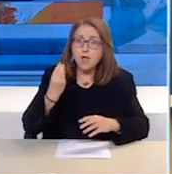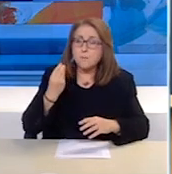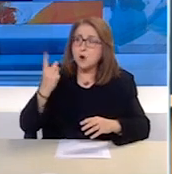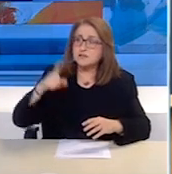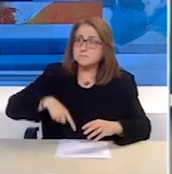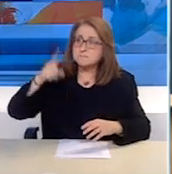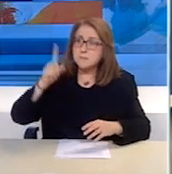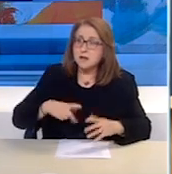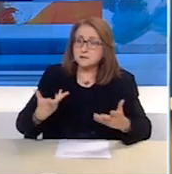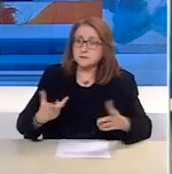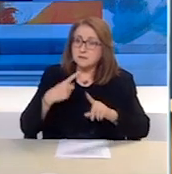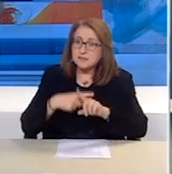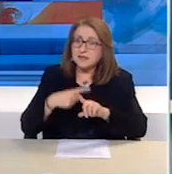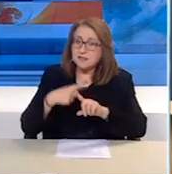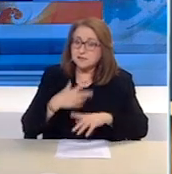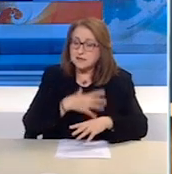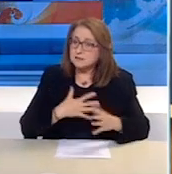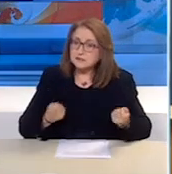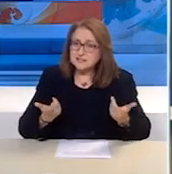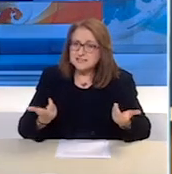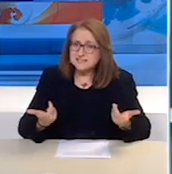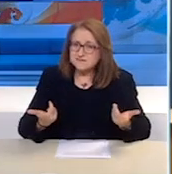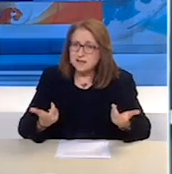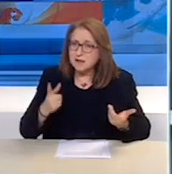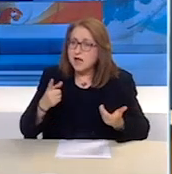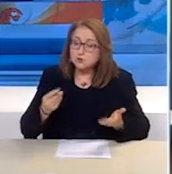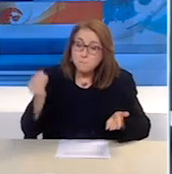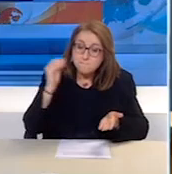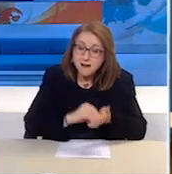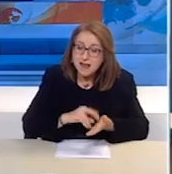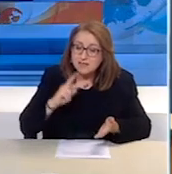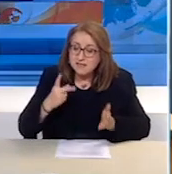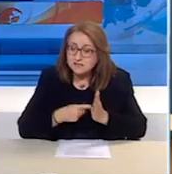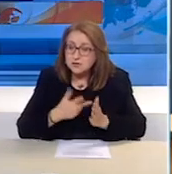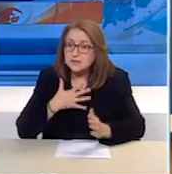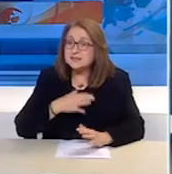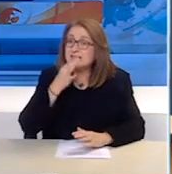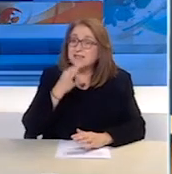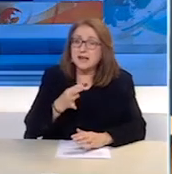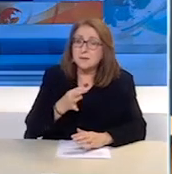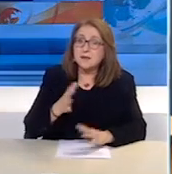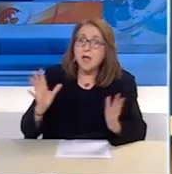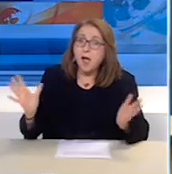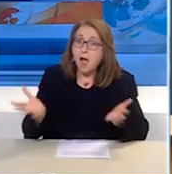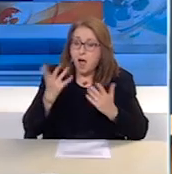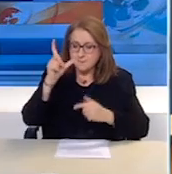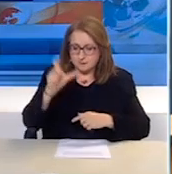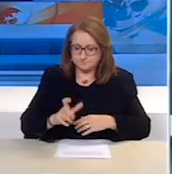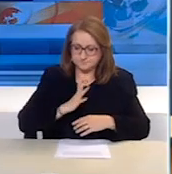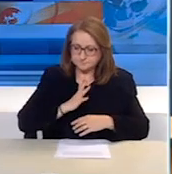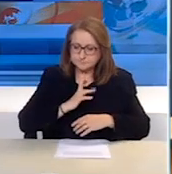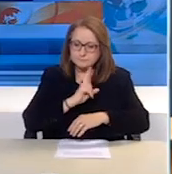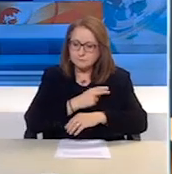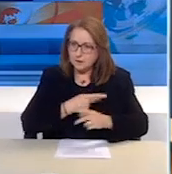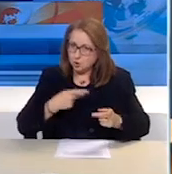ανοσίας? Έχει καταγραφεί περιστατικό που να πληρεί τον ορισμό της επαναλίμωξης? Τι προβλέπει το σχετικό πρωτόκολλο μετά την έξοδο του ασθενούς από το